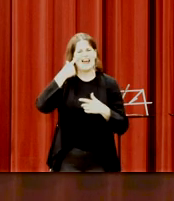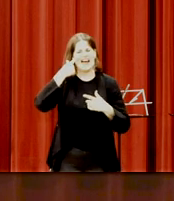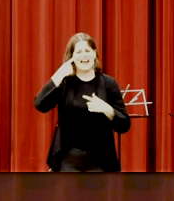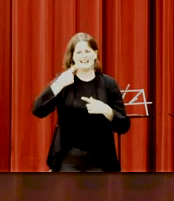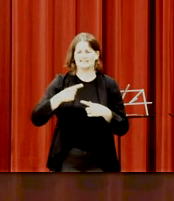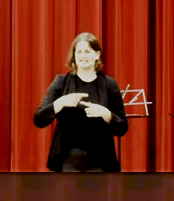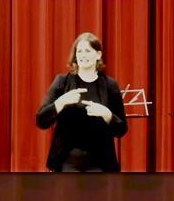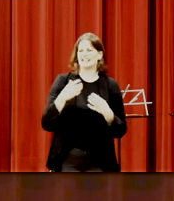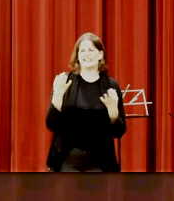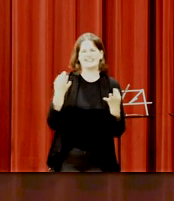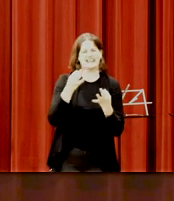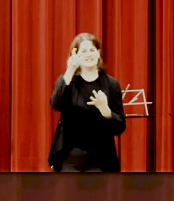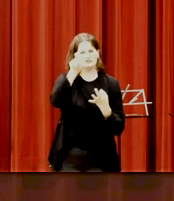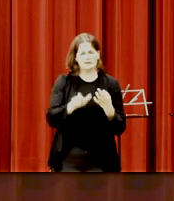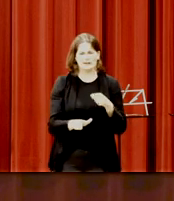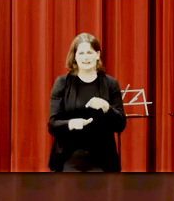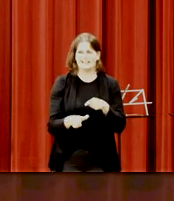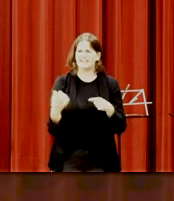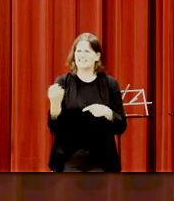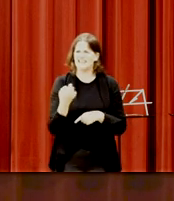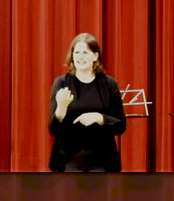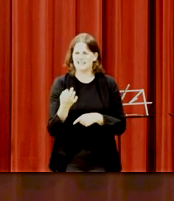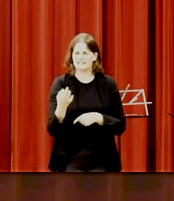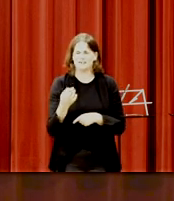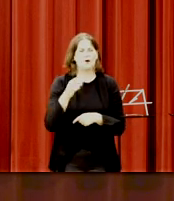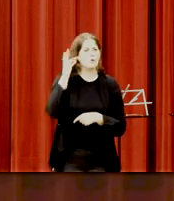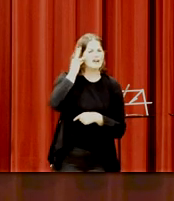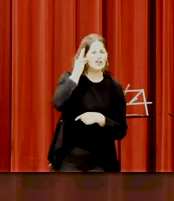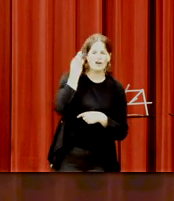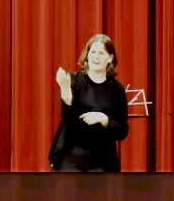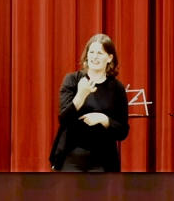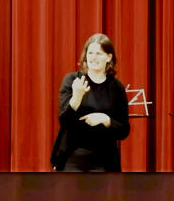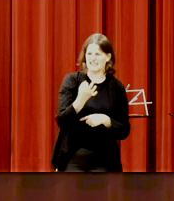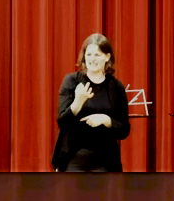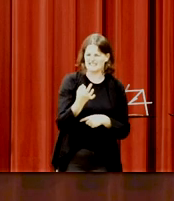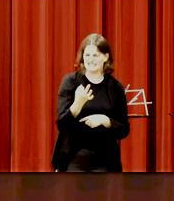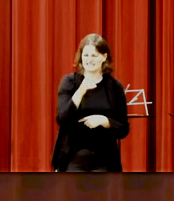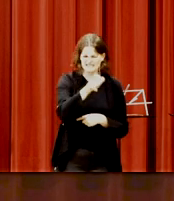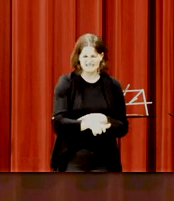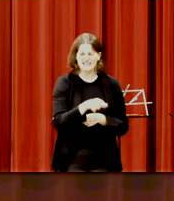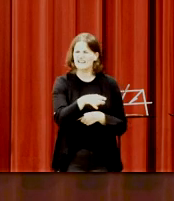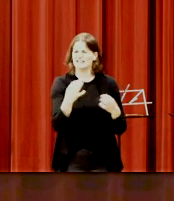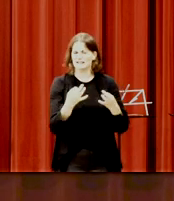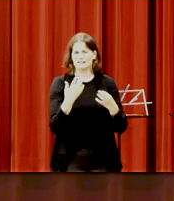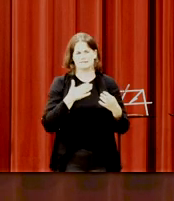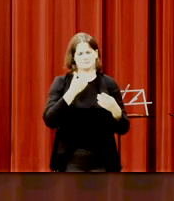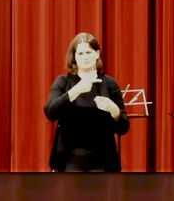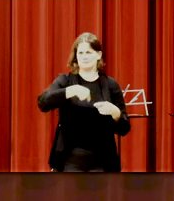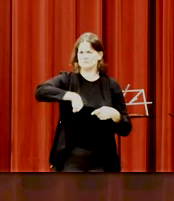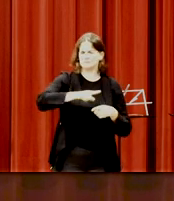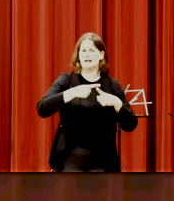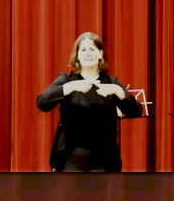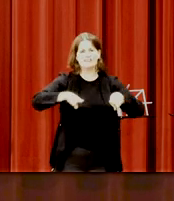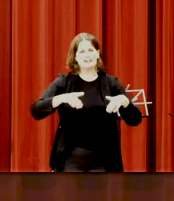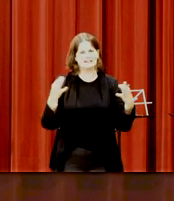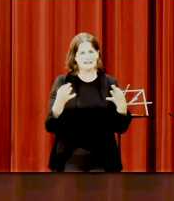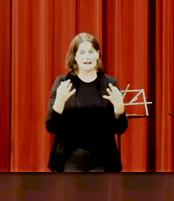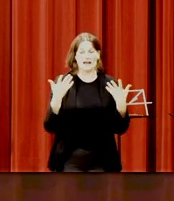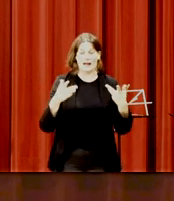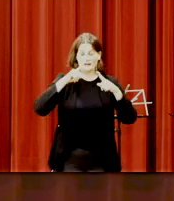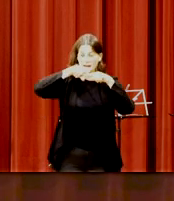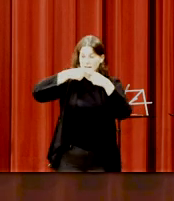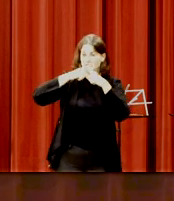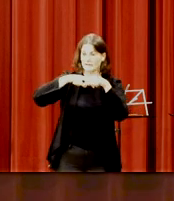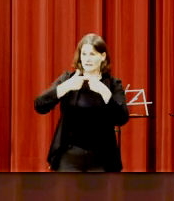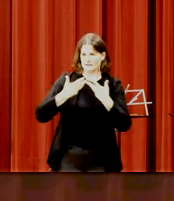diferenciació? Pues això és el que s'està reflexionant ara i per això la intel·ligència artificial l'hem de governar, necessitem governar-la i